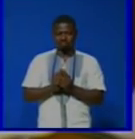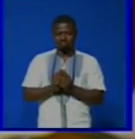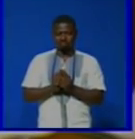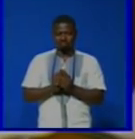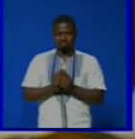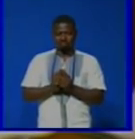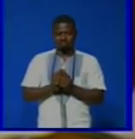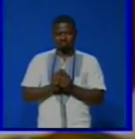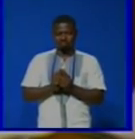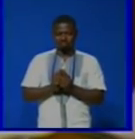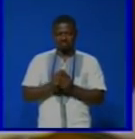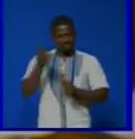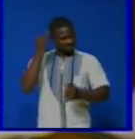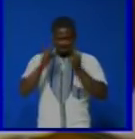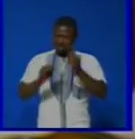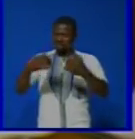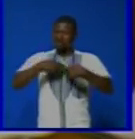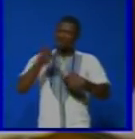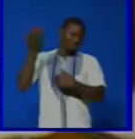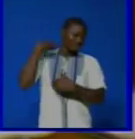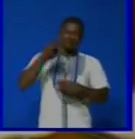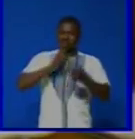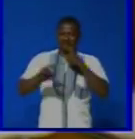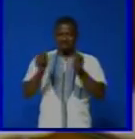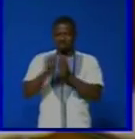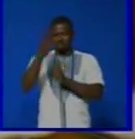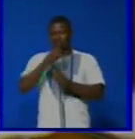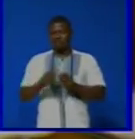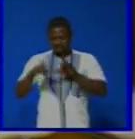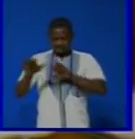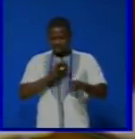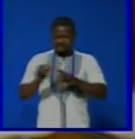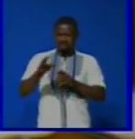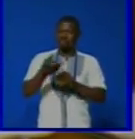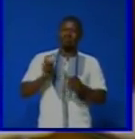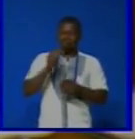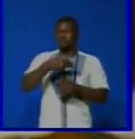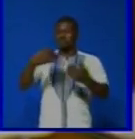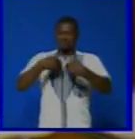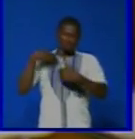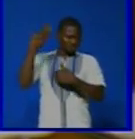S'il n'y avait pas eu de problème avec les urnes électroniques, nous saurions déjà le nom du prochain président ce soir.